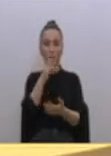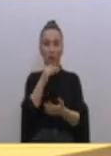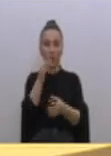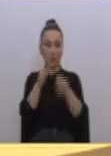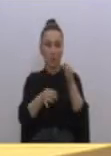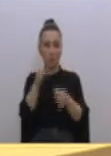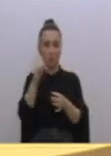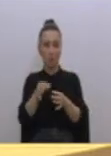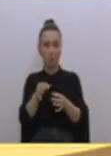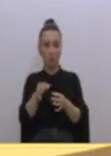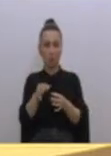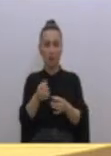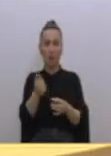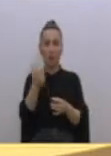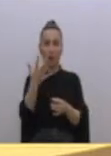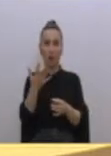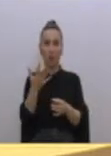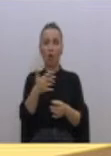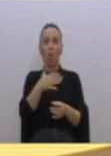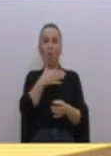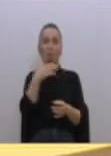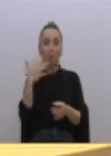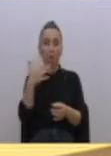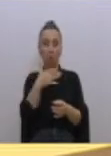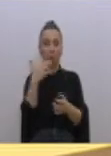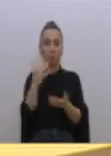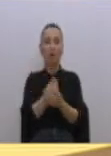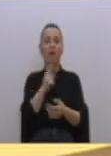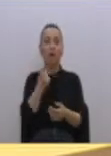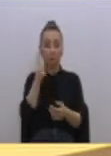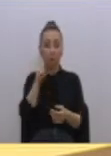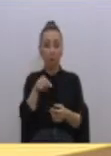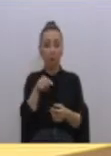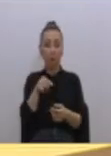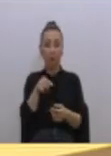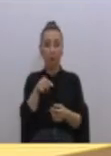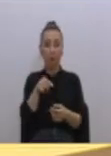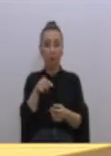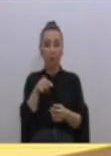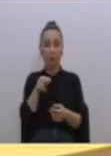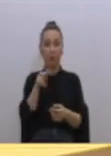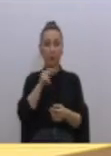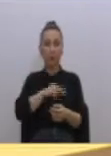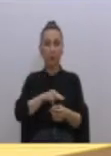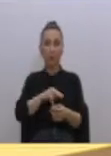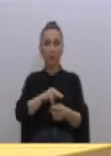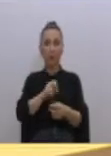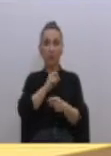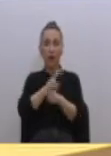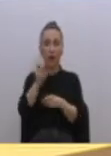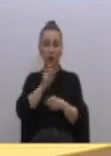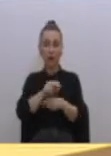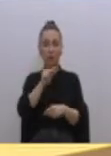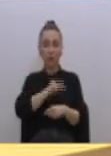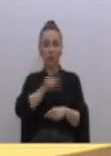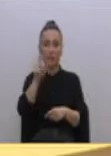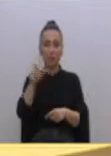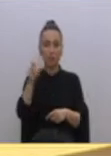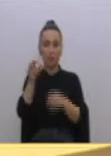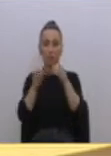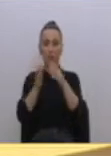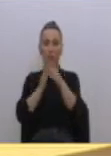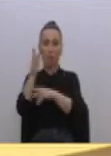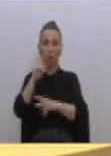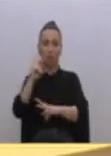დავაო? რამდენმა და უამრავმა მოუგო და რატომ იცით? გაყრის სამსახურიდან ასეულობით ადამიანს, ისინი მიდიან